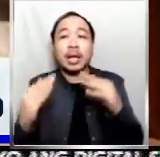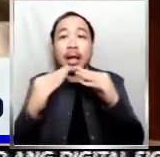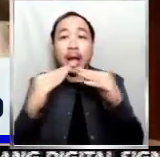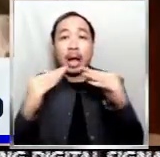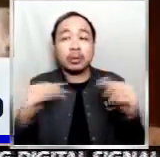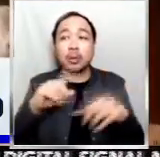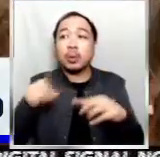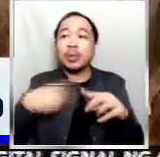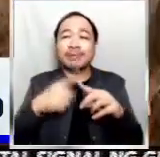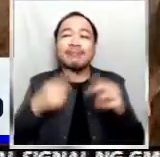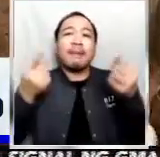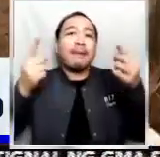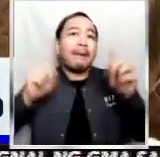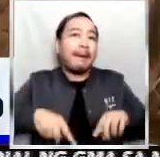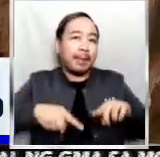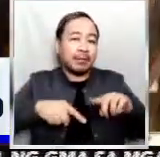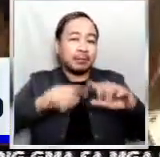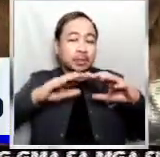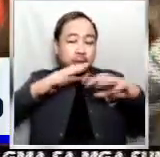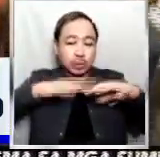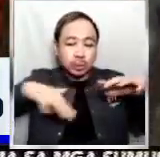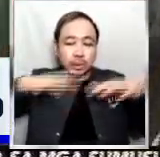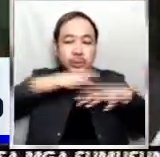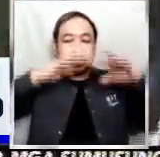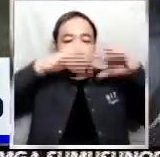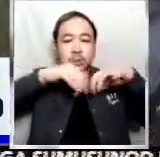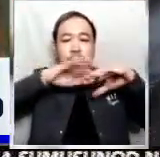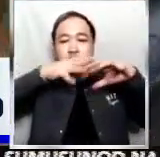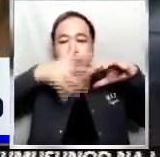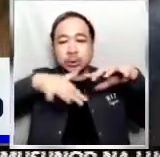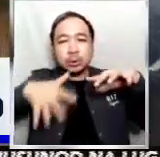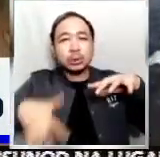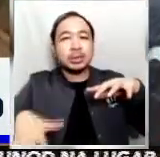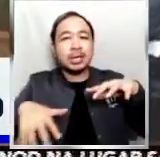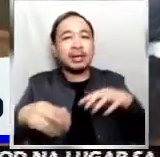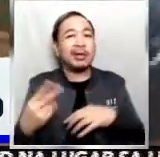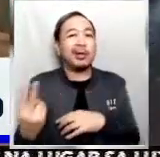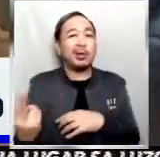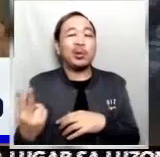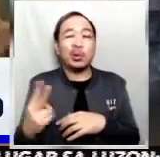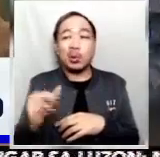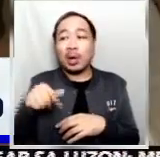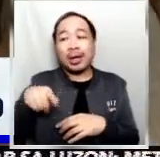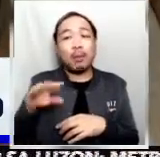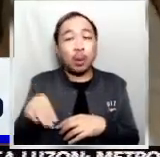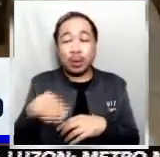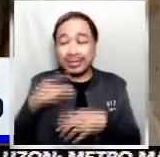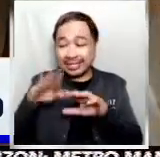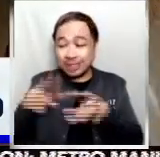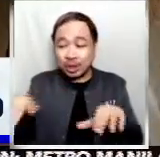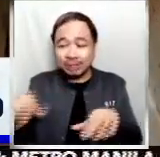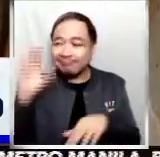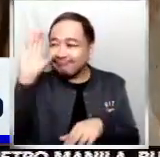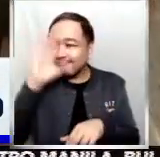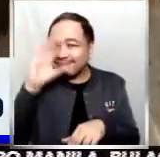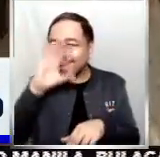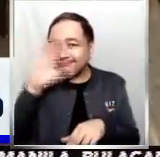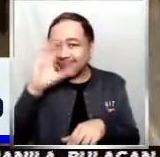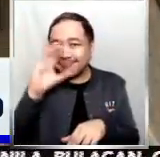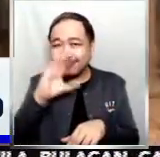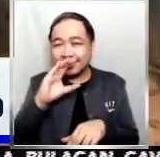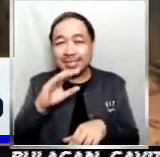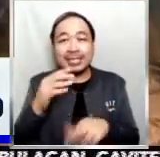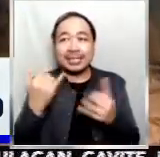pagguho. Ang apo at pamangkin ni Mary Jo patuloy pang hinahanap. Nang dahil sa matinding pag-ulan, gumuho ang bahagi ng lupa